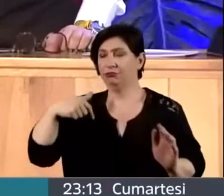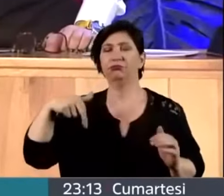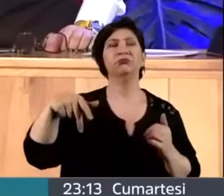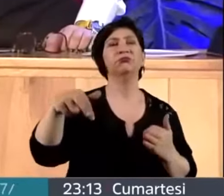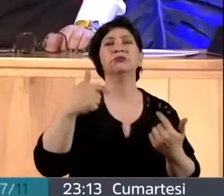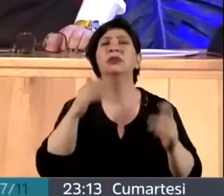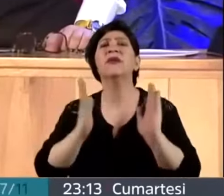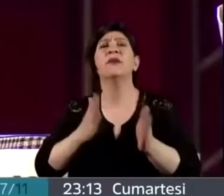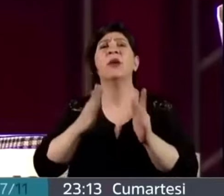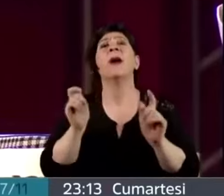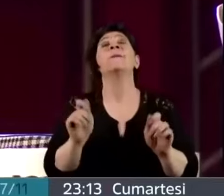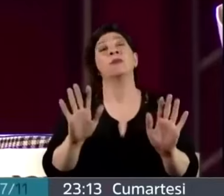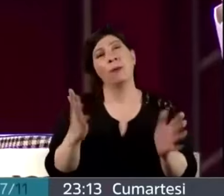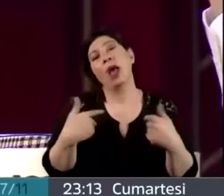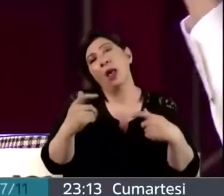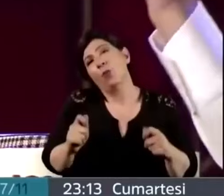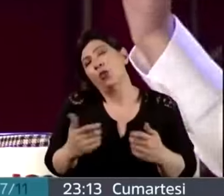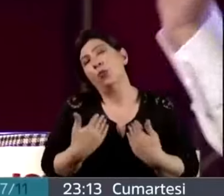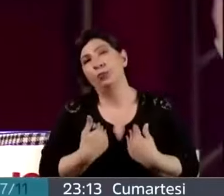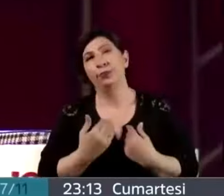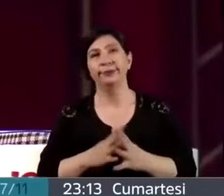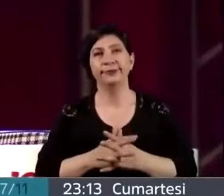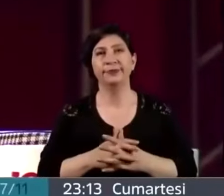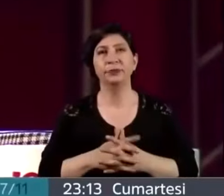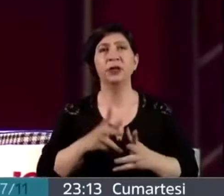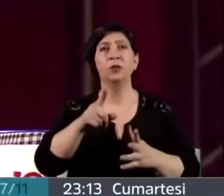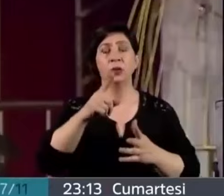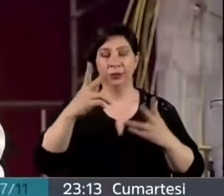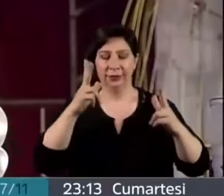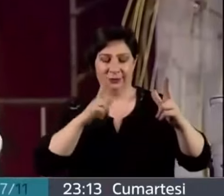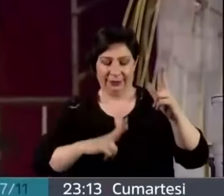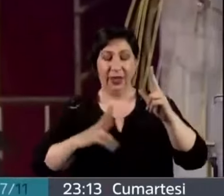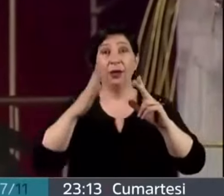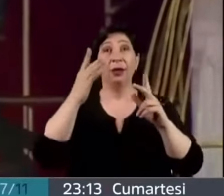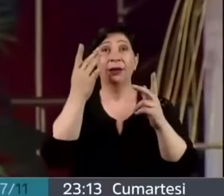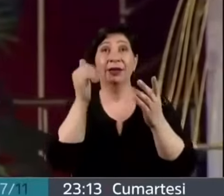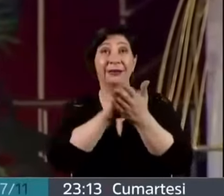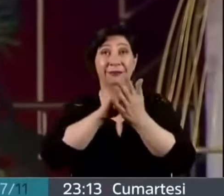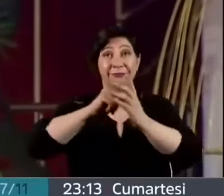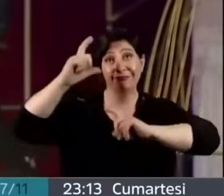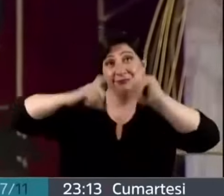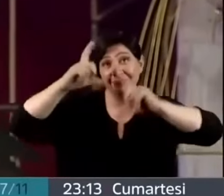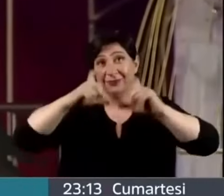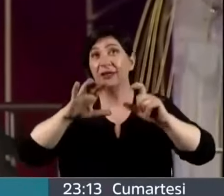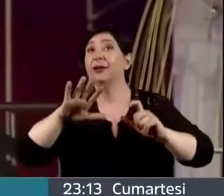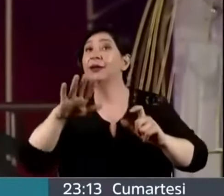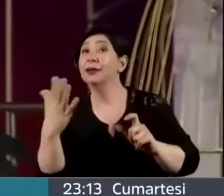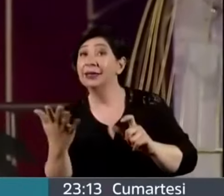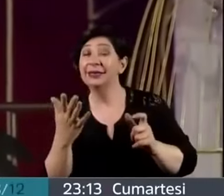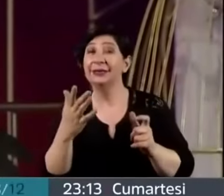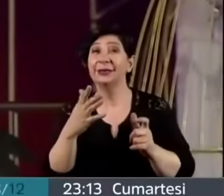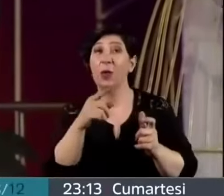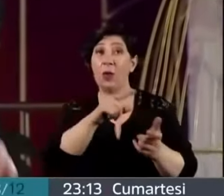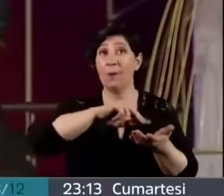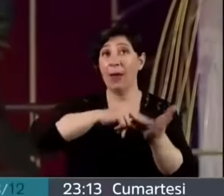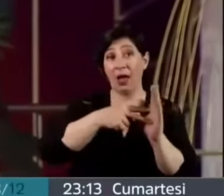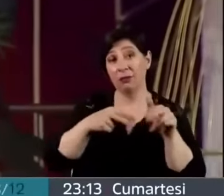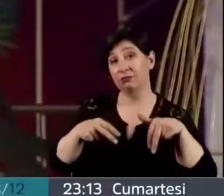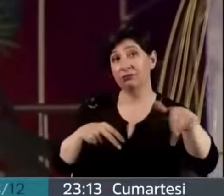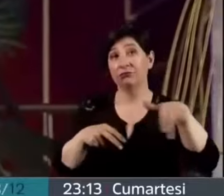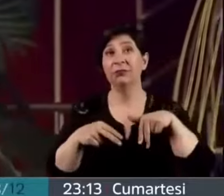Yani sürekli şey yapmıyordum ama yapıyordum. Peki bu defile mi? Yani foto modellerde aslında Kate Moss gibi filan defile mi? Yani onlar